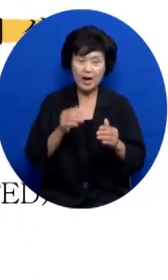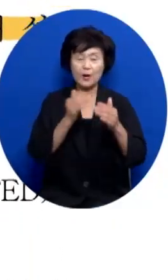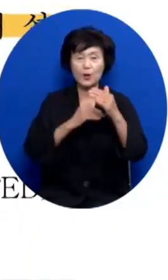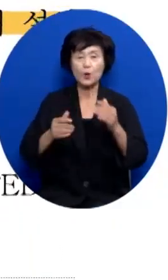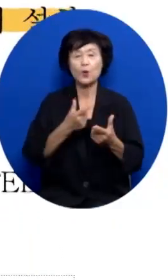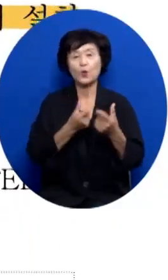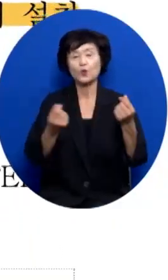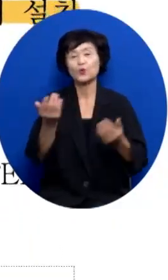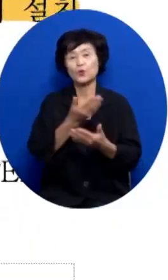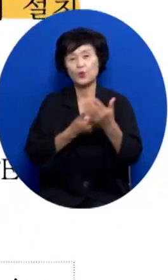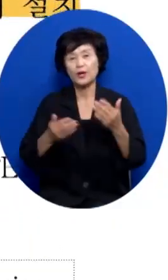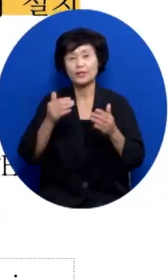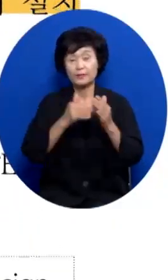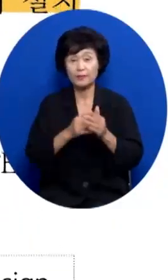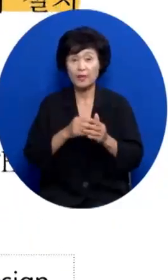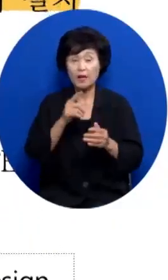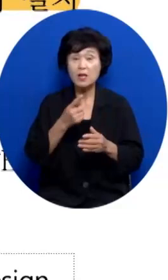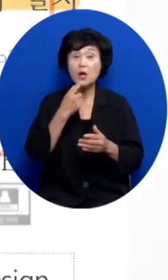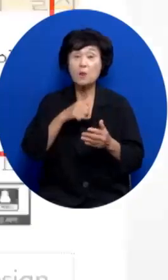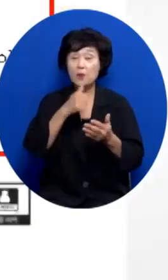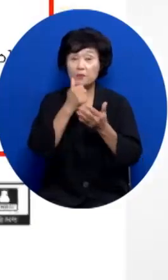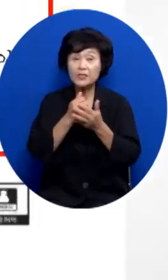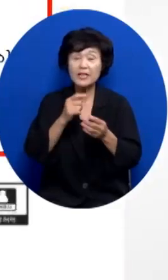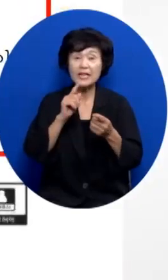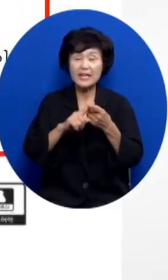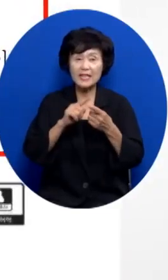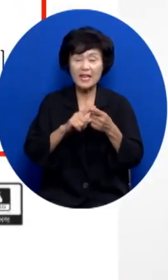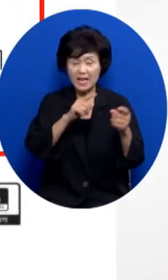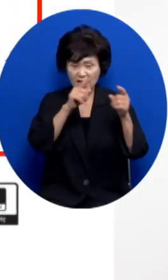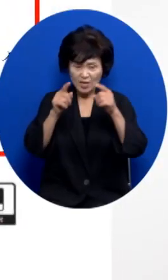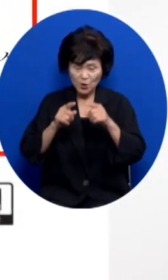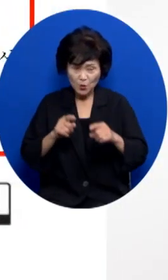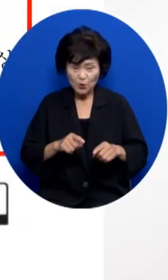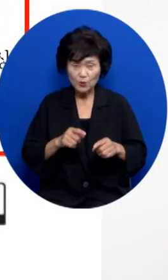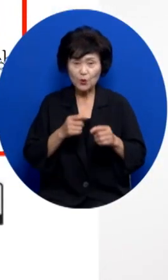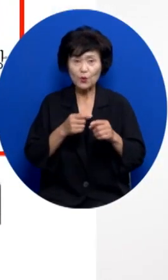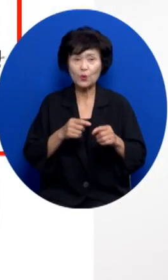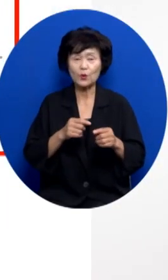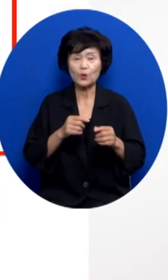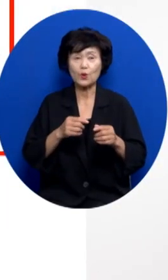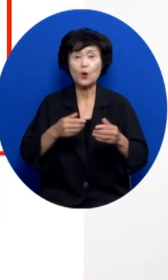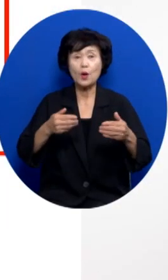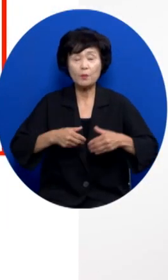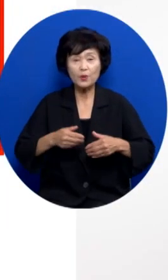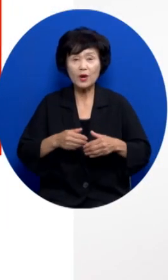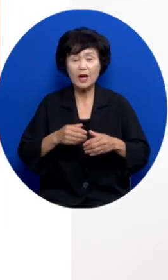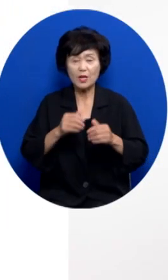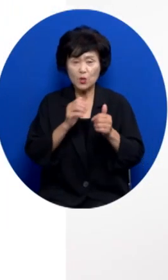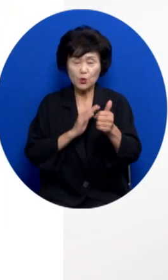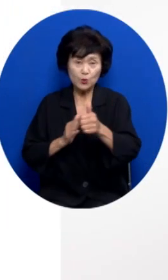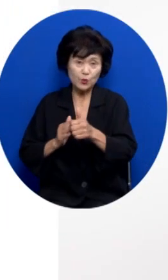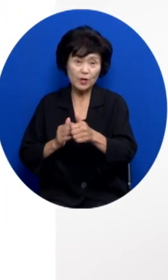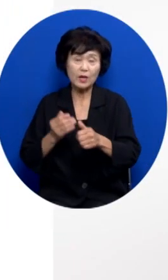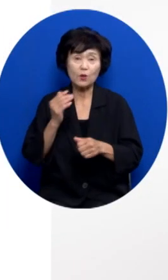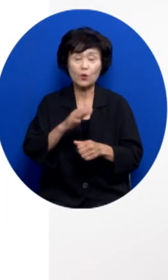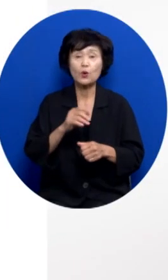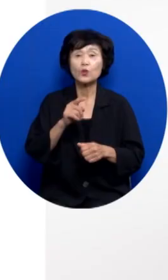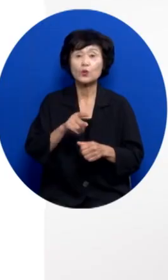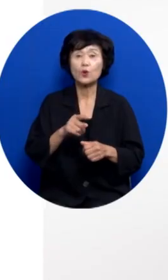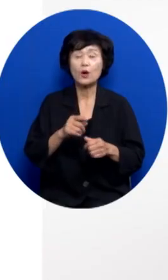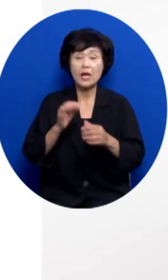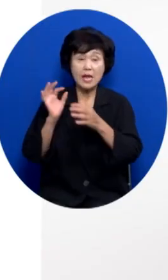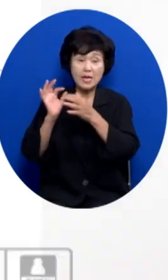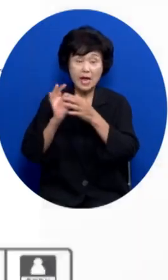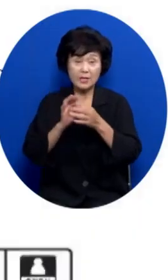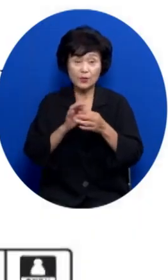행안부는 이상동기 범죄 대응 강화를 위한 방안이 전국적으로 진행될 수 있도록 시도별 계획 수립을 요청했고 추진 상황을